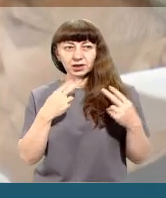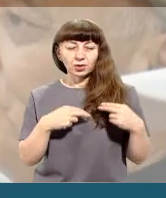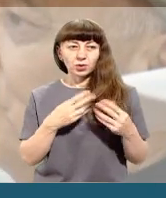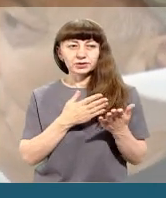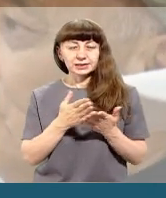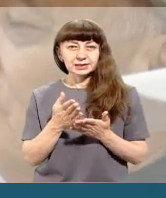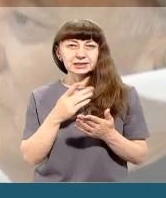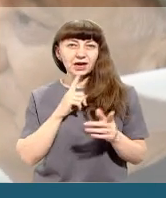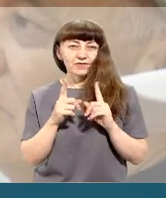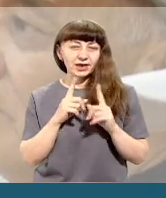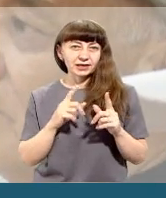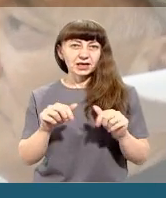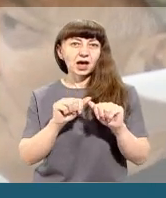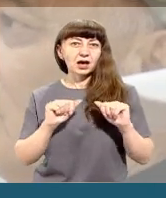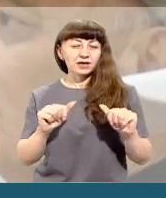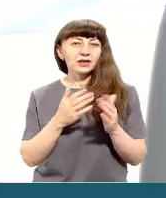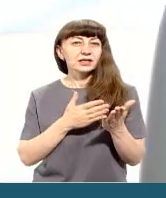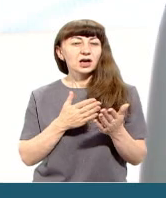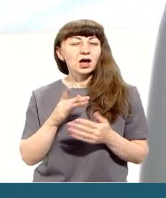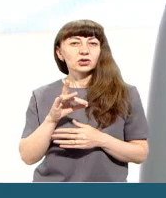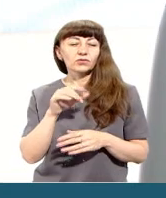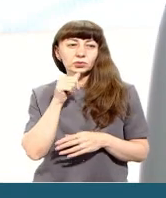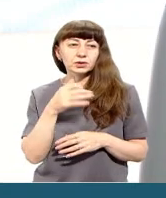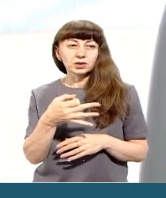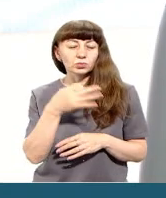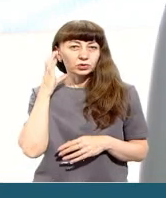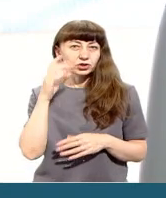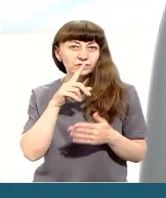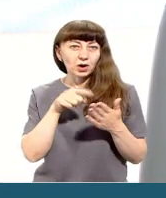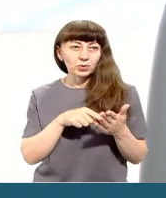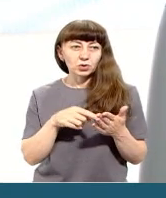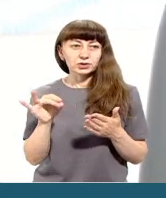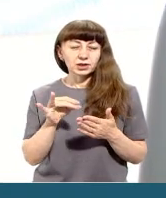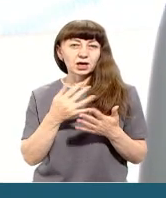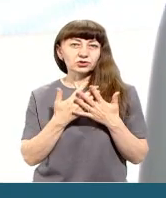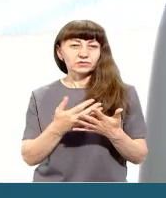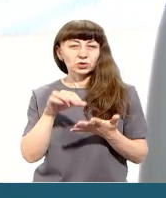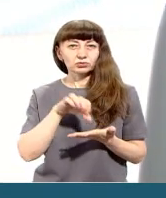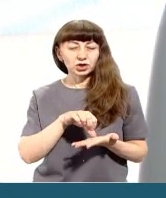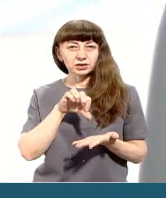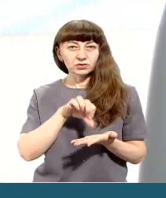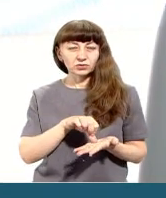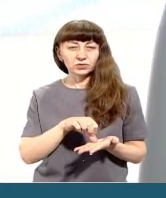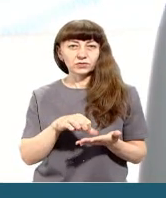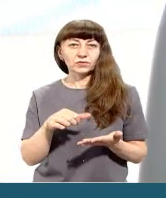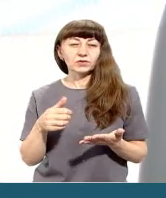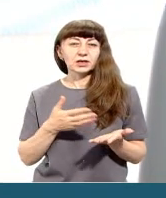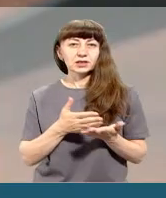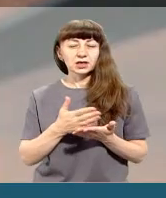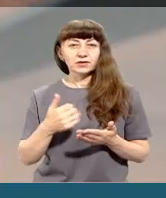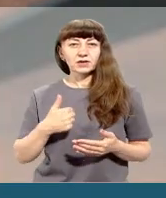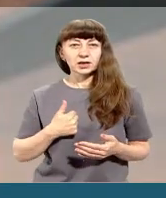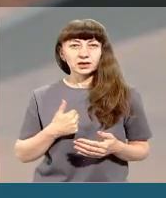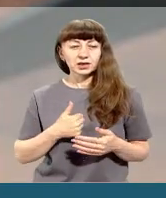нашем регионе, услышать вопросы и предложения на местах. Активное участие на встрече принимают ветераны